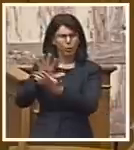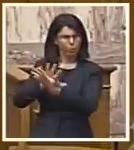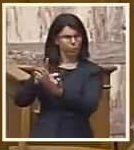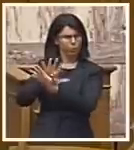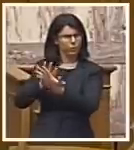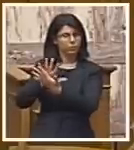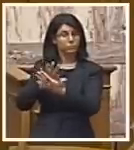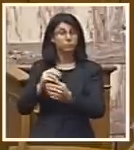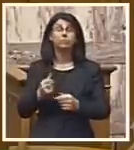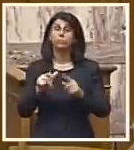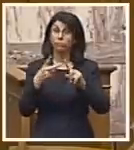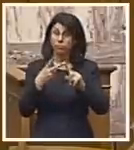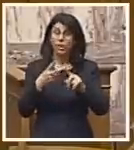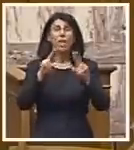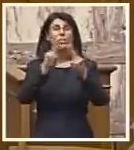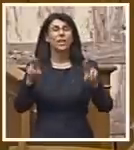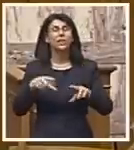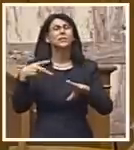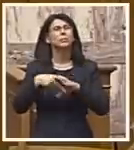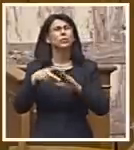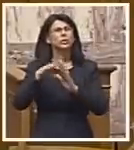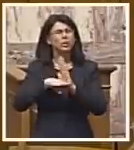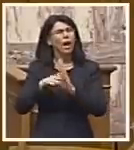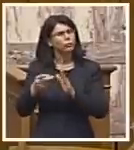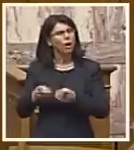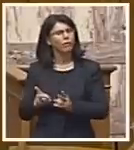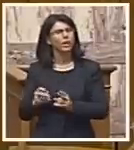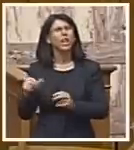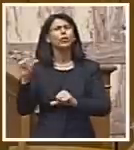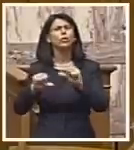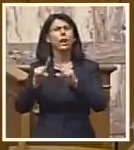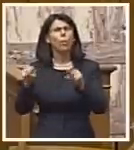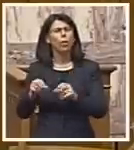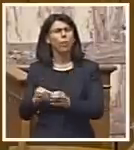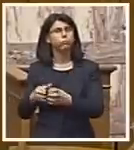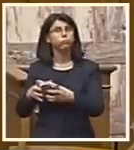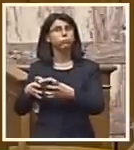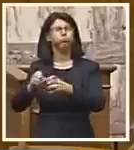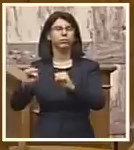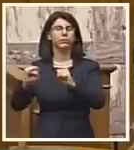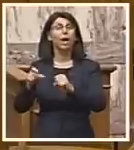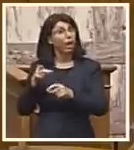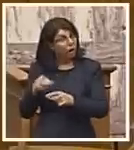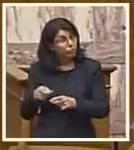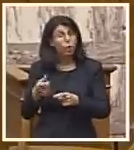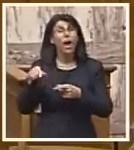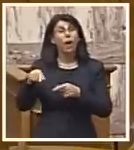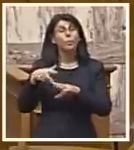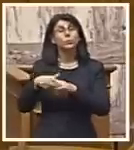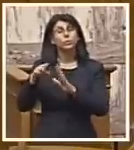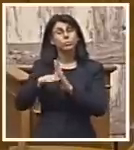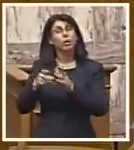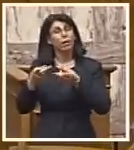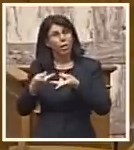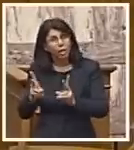Διεθνές Τραπεζικό Σύστημα που εξέθρεψε φούσκες των τοξικών ομολόγων αφήνει να λειτουργούν τα κερδοσκοπικά παράγωγα